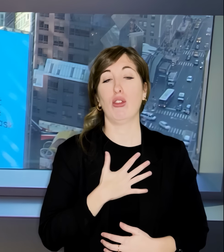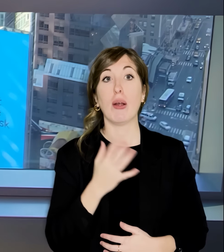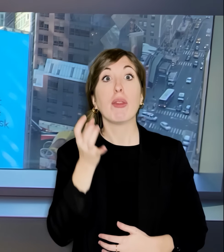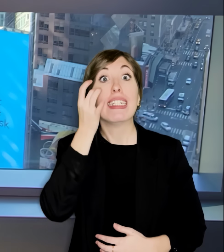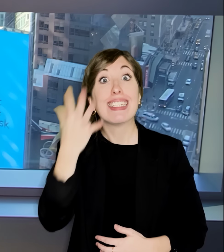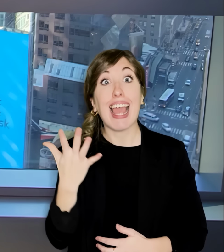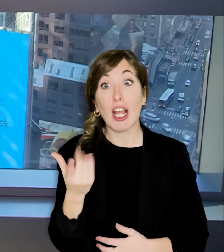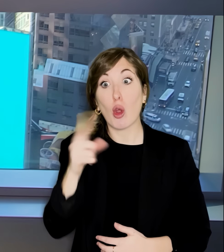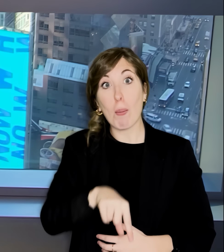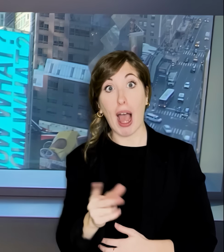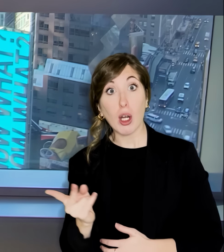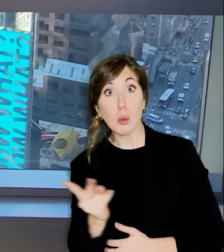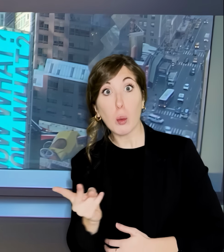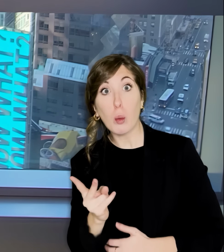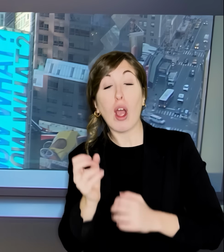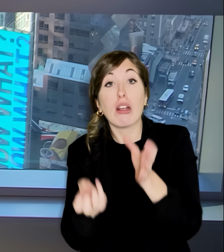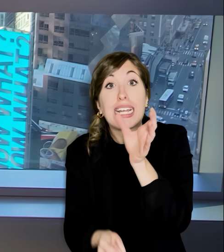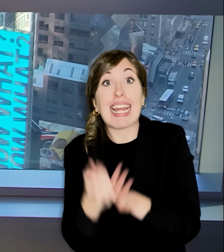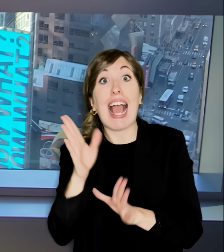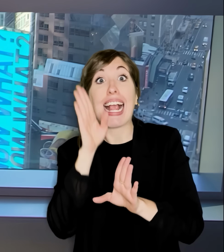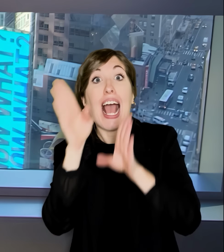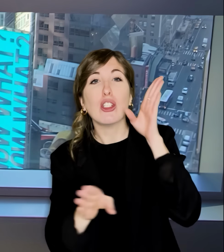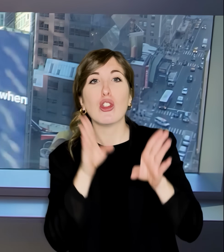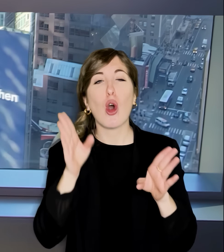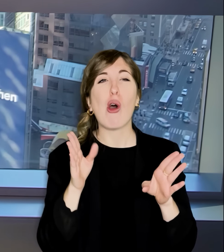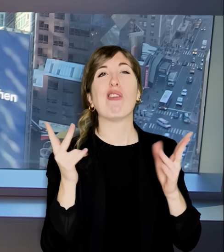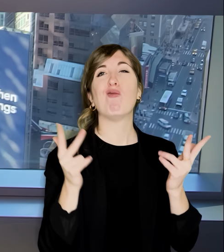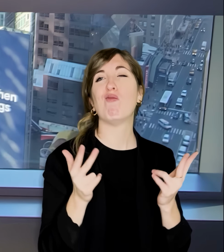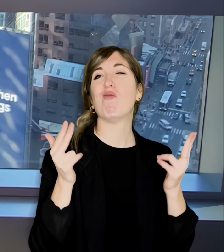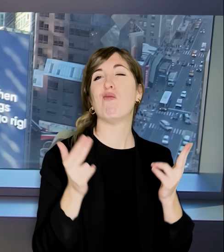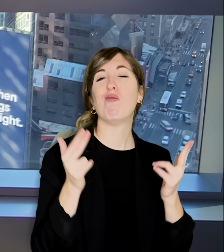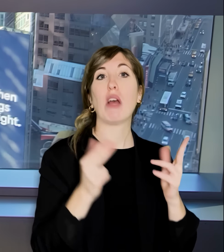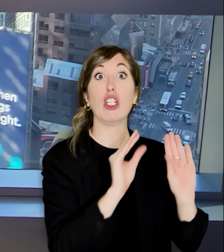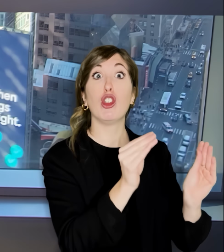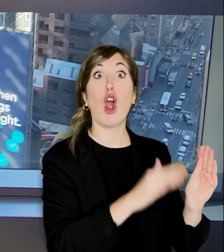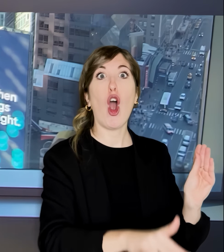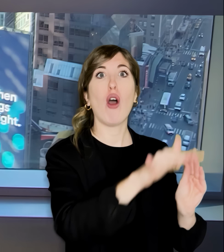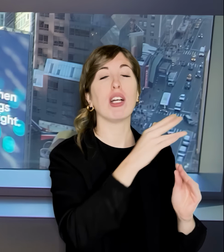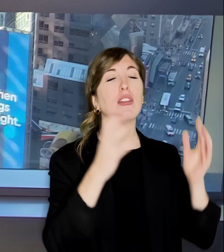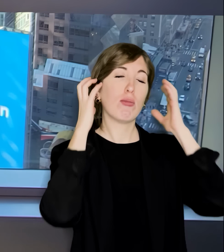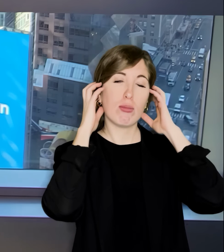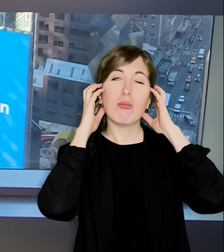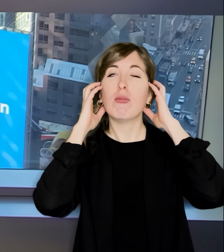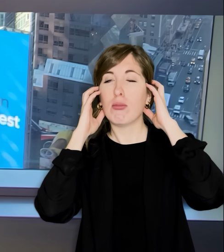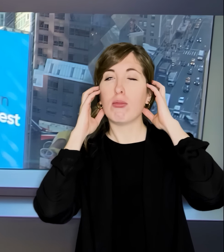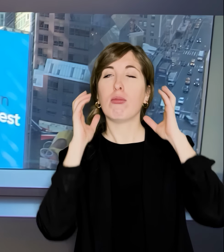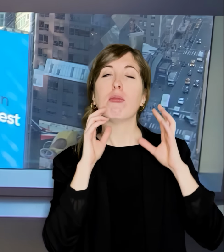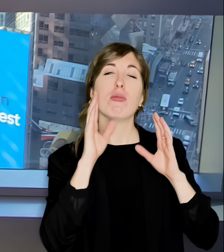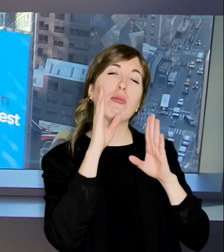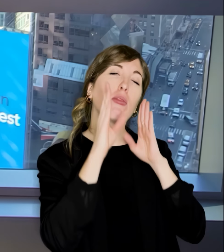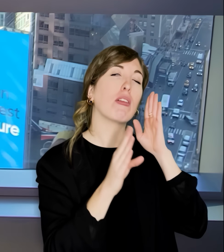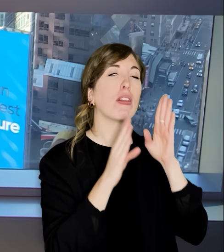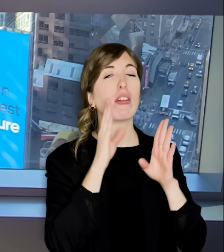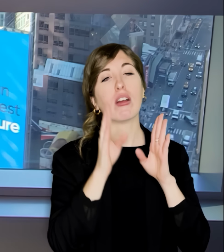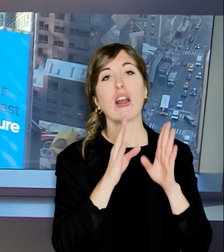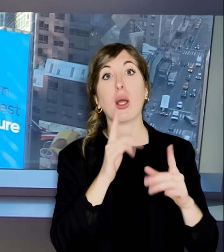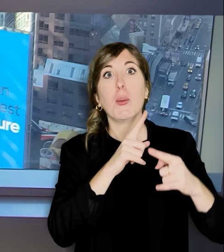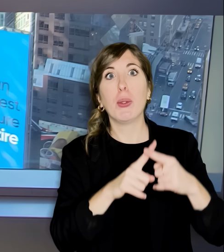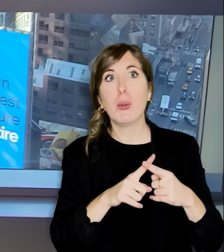una canzone orecchi per cui i ragazzini continuano a ripeterle e oltre alla musica